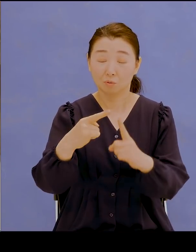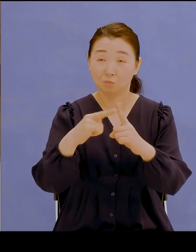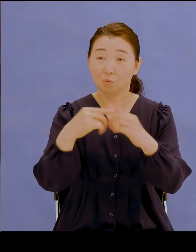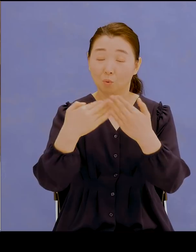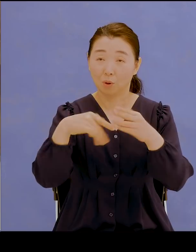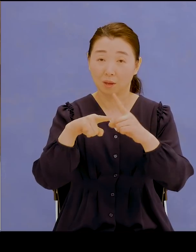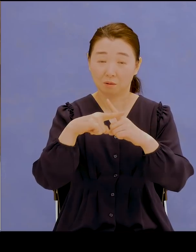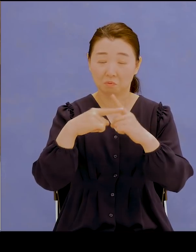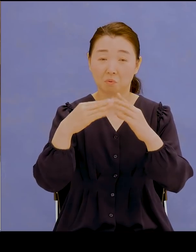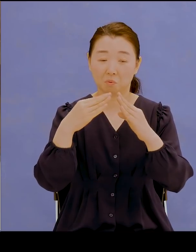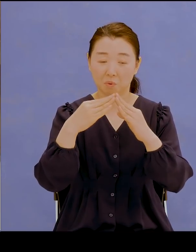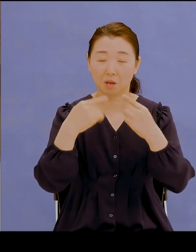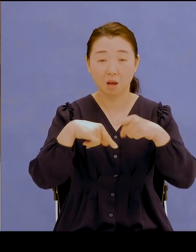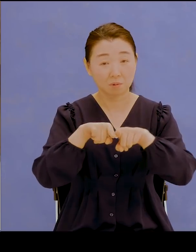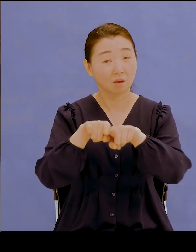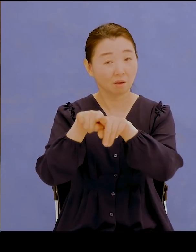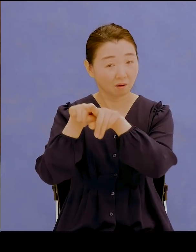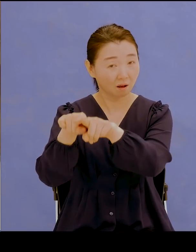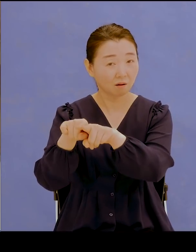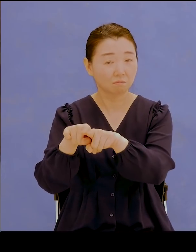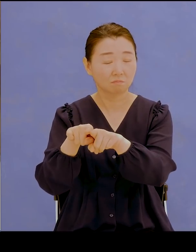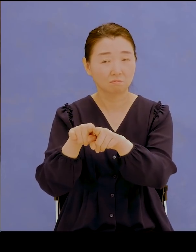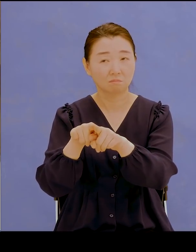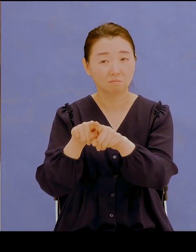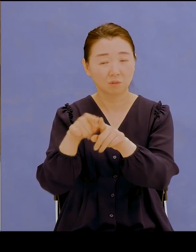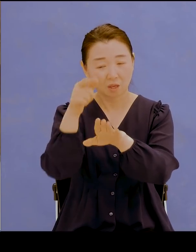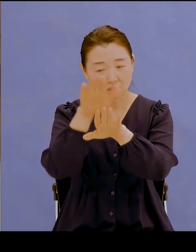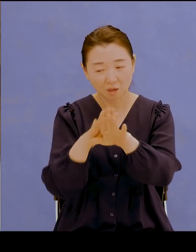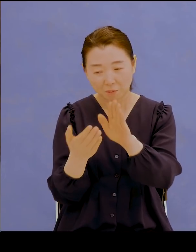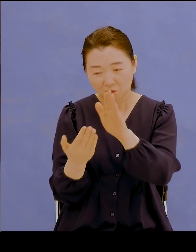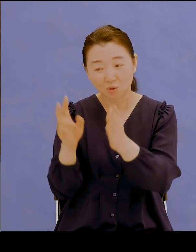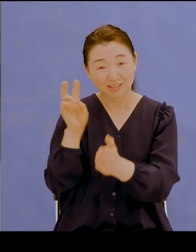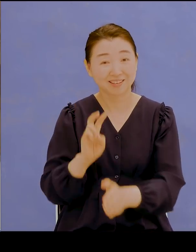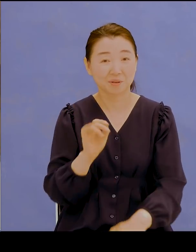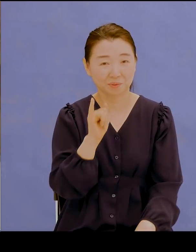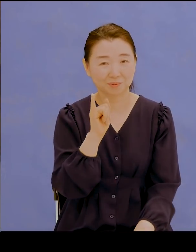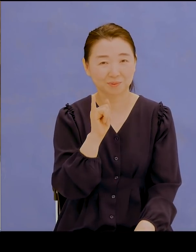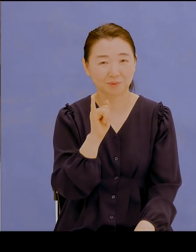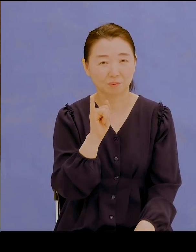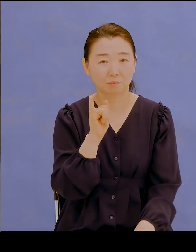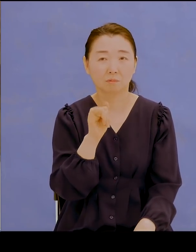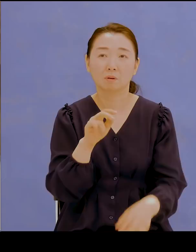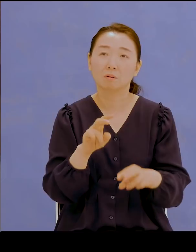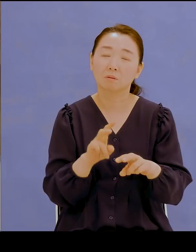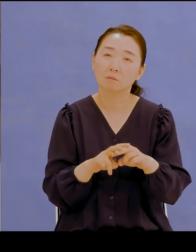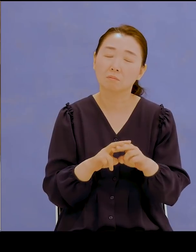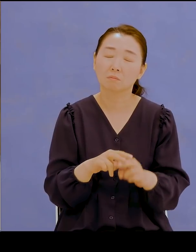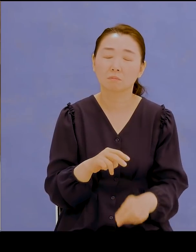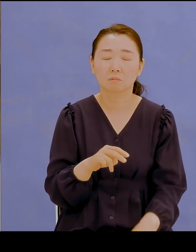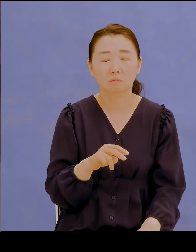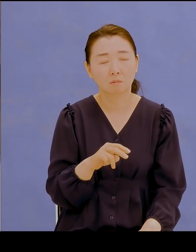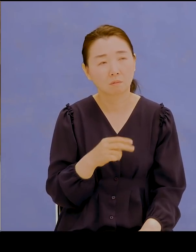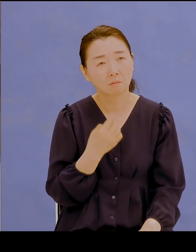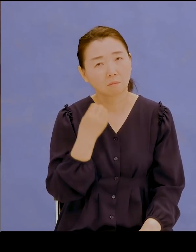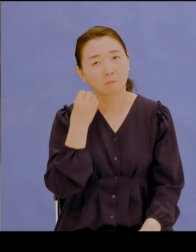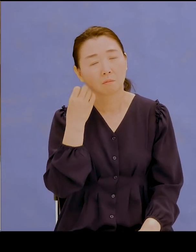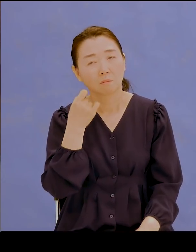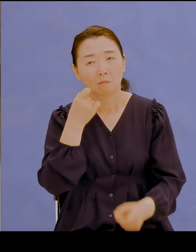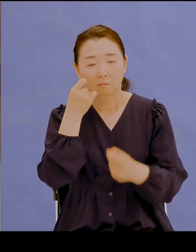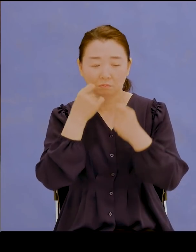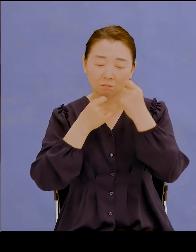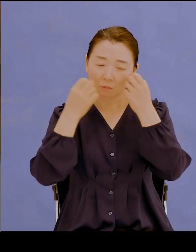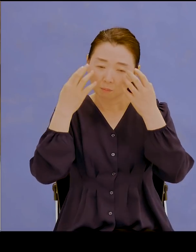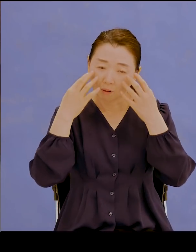갔는데 찬양을 이렇게 예배 전에 찬양을 막 하잖아요. 네네. 이렇게 찬양대에서. 근데 딱 앉았는데 이상하게 눈물이 예.